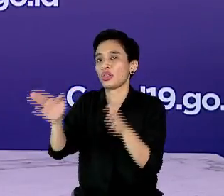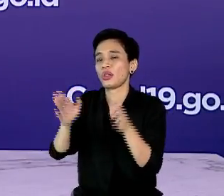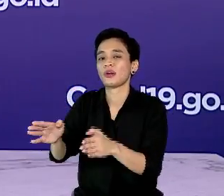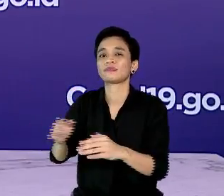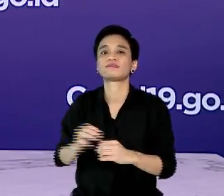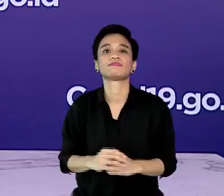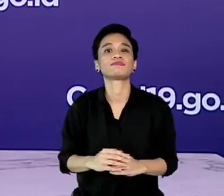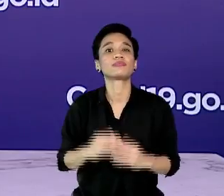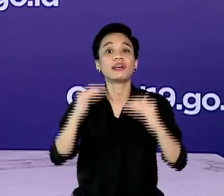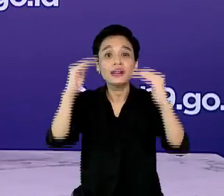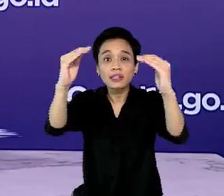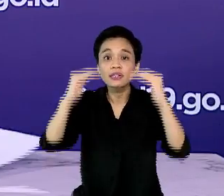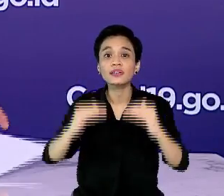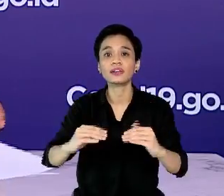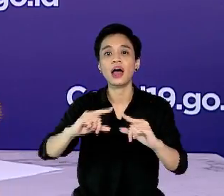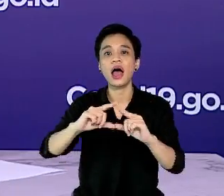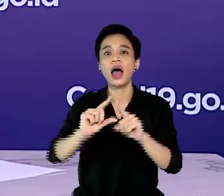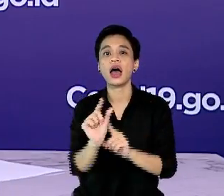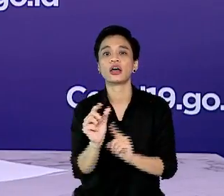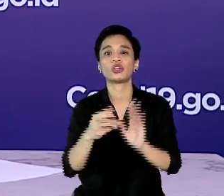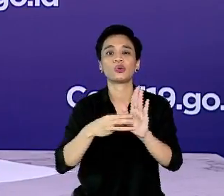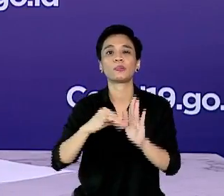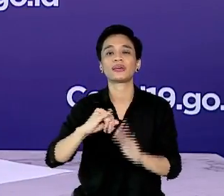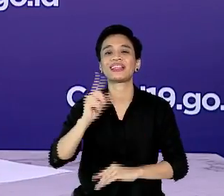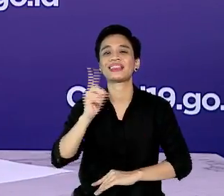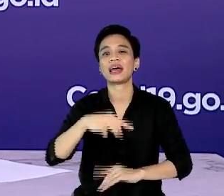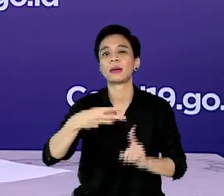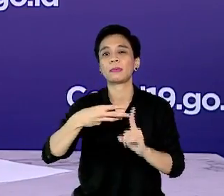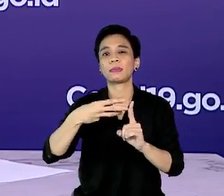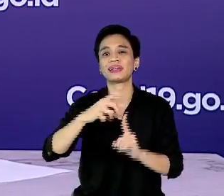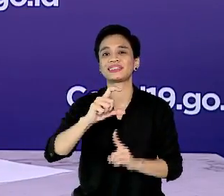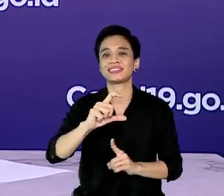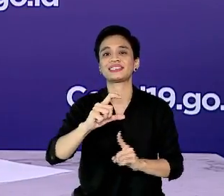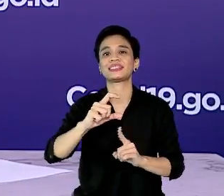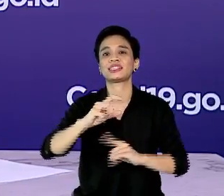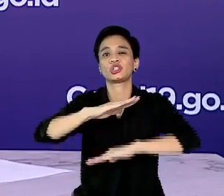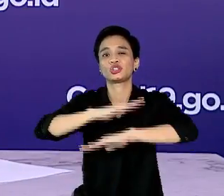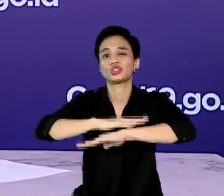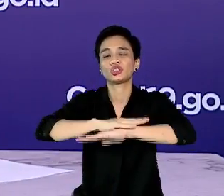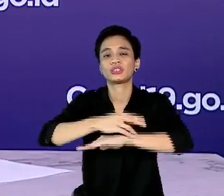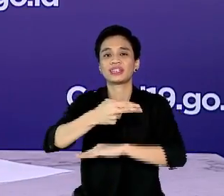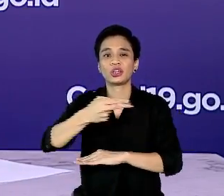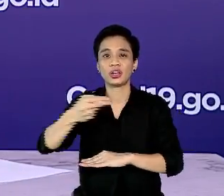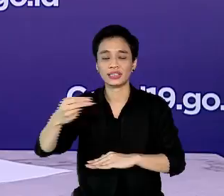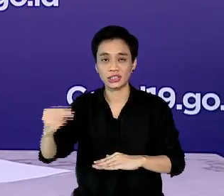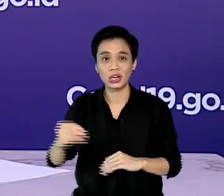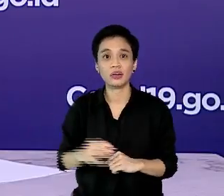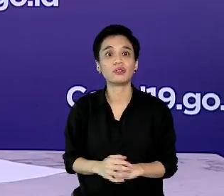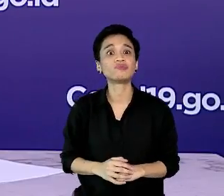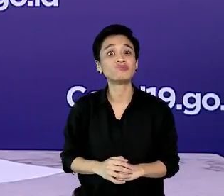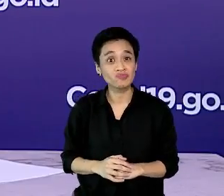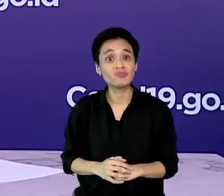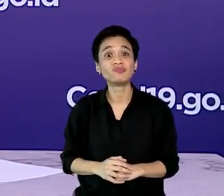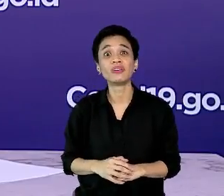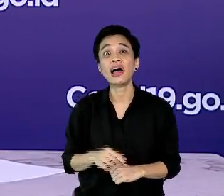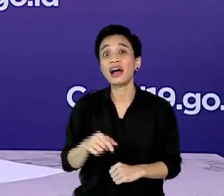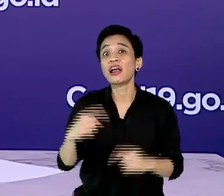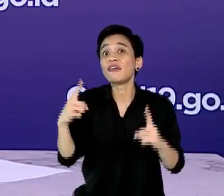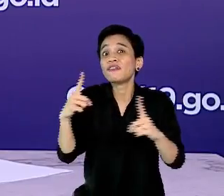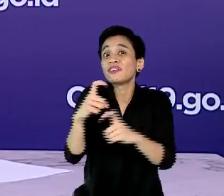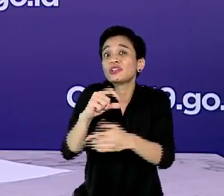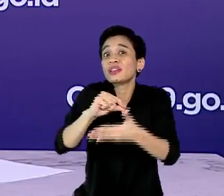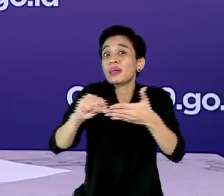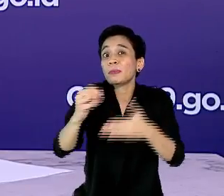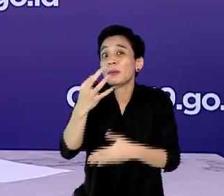Pertanyaan selanjutnya, Prof, dari Ayumi, BBC News Indonesia. Selain 3 varian asing yang terus mengalami peningkatan belakangan